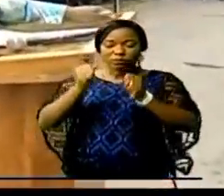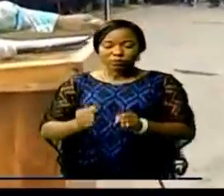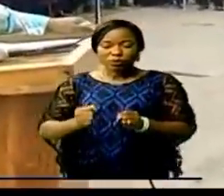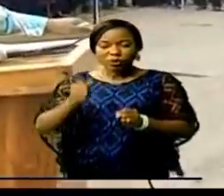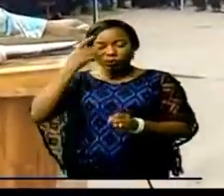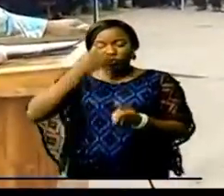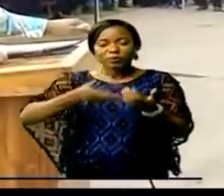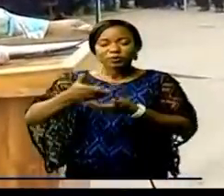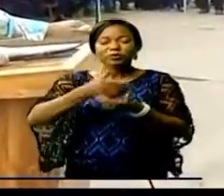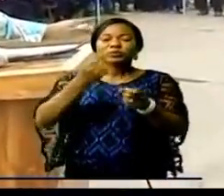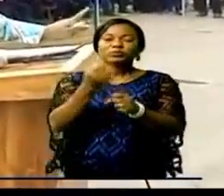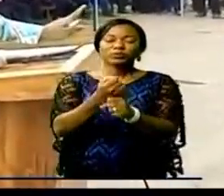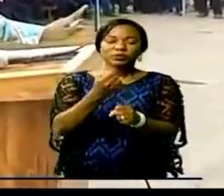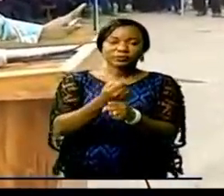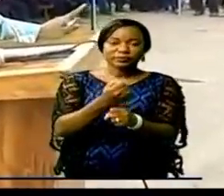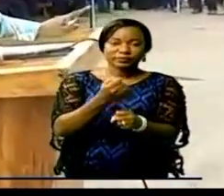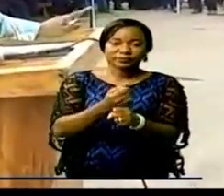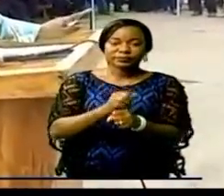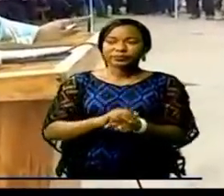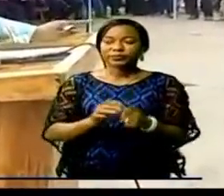la reprise du travail.